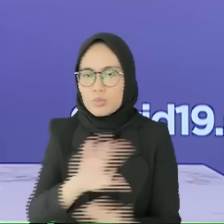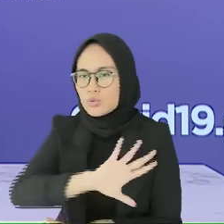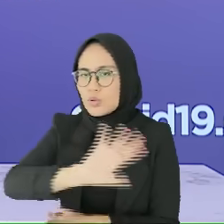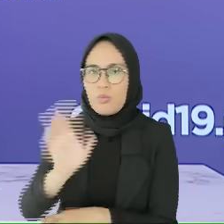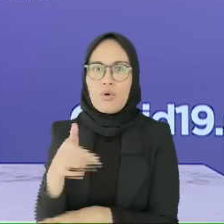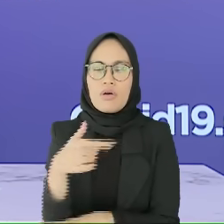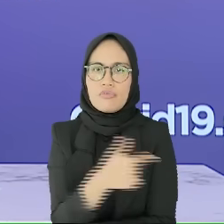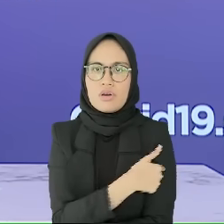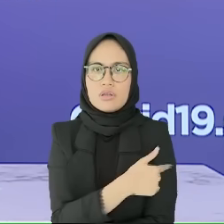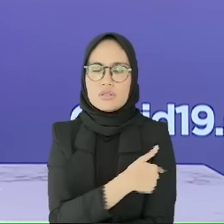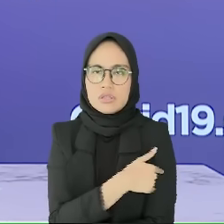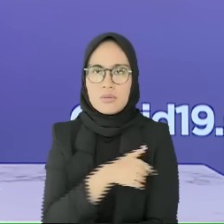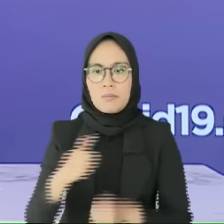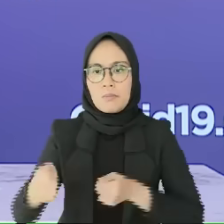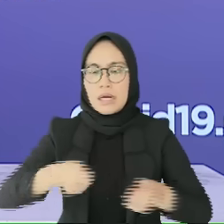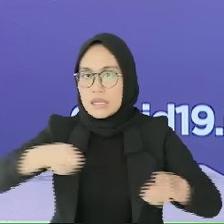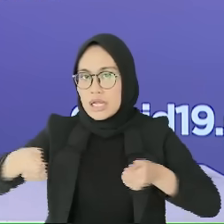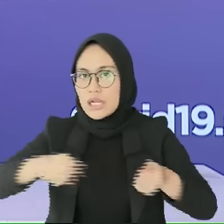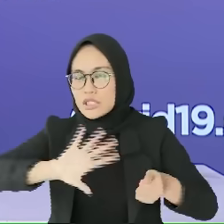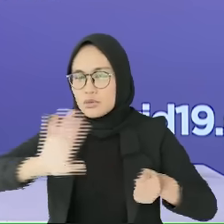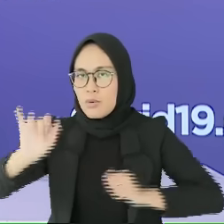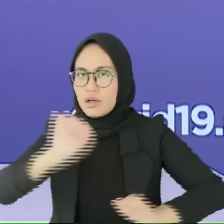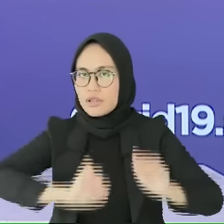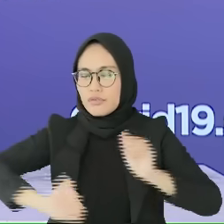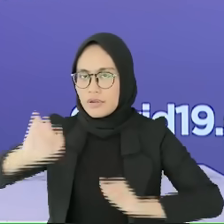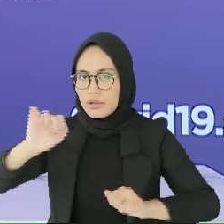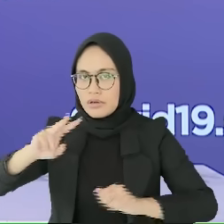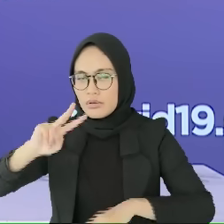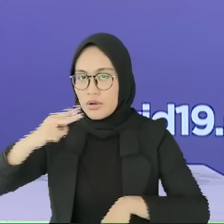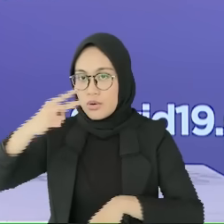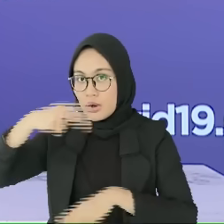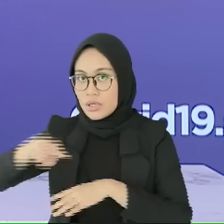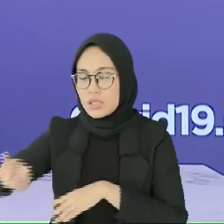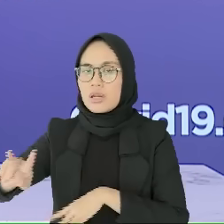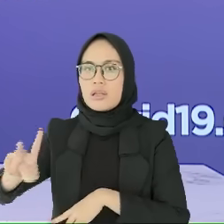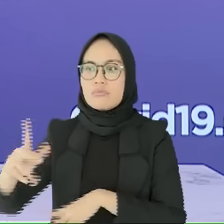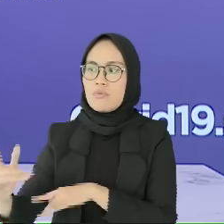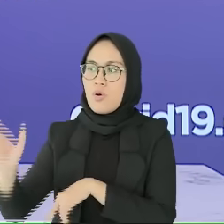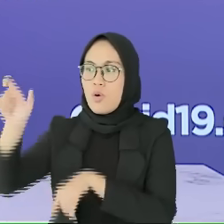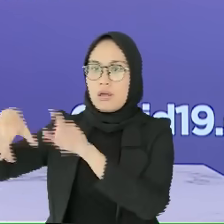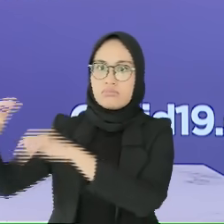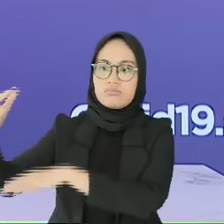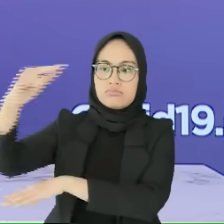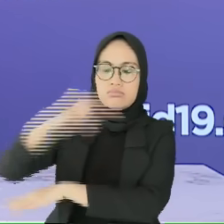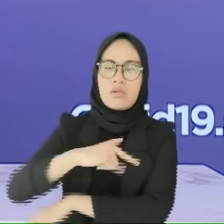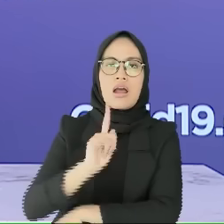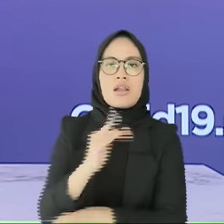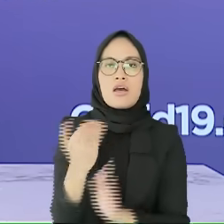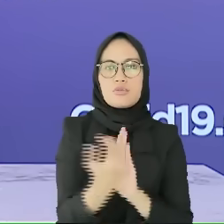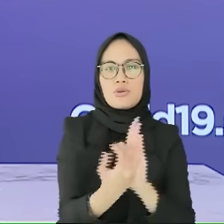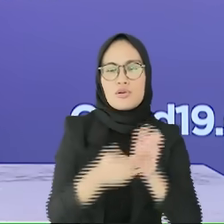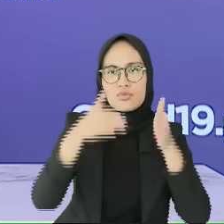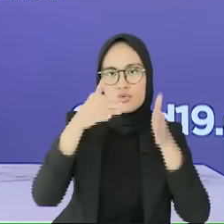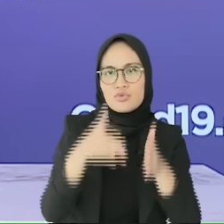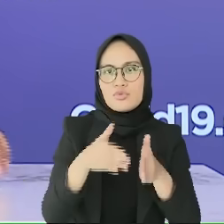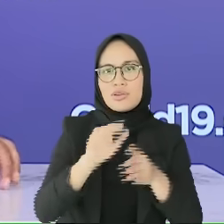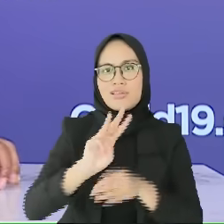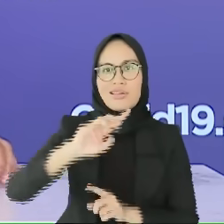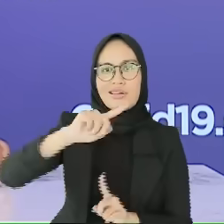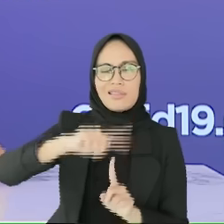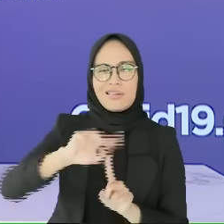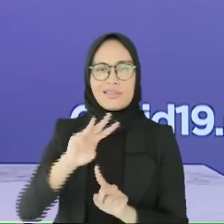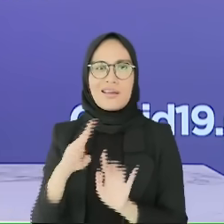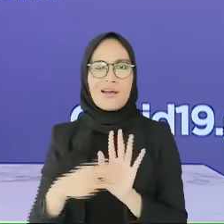negeri, pengendalian aktivitas masyarakat, dan menggalakkan upaya 3T dan 3M. Terima kasih